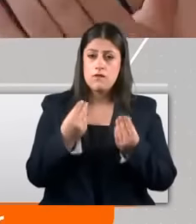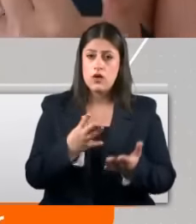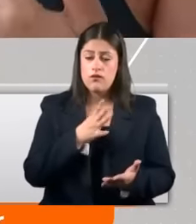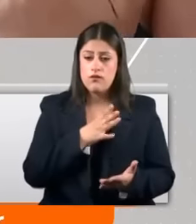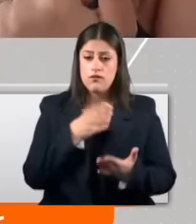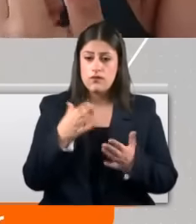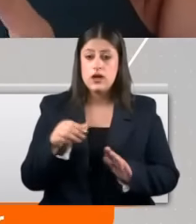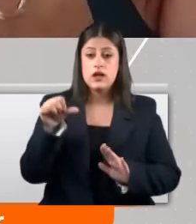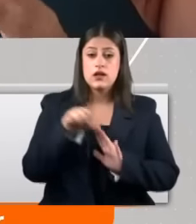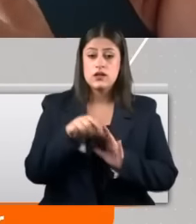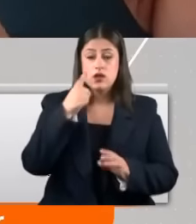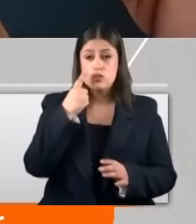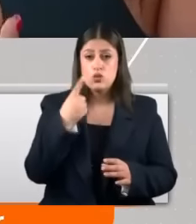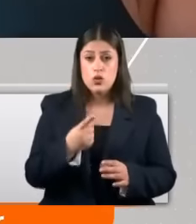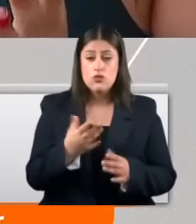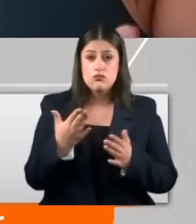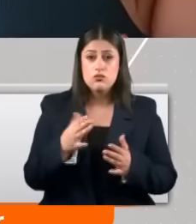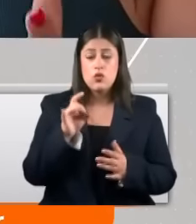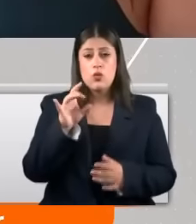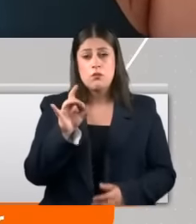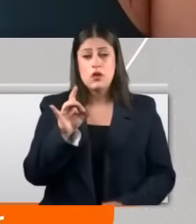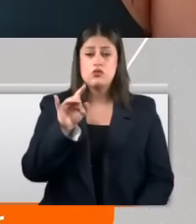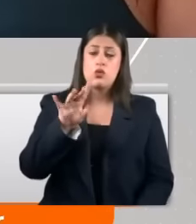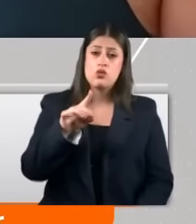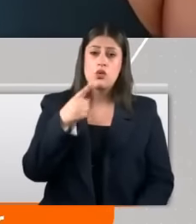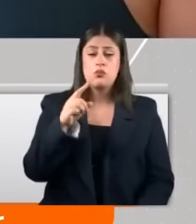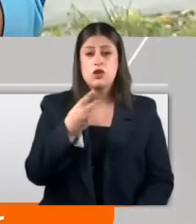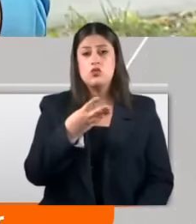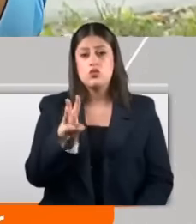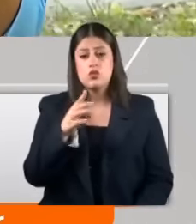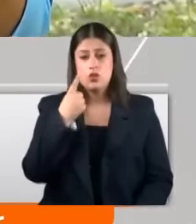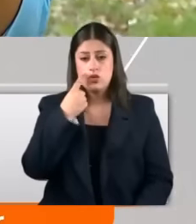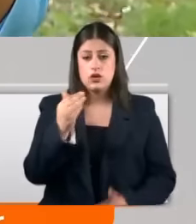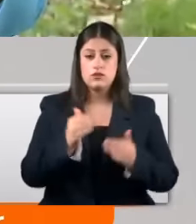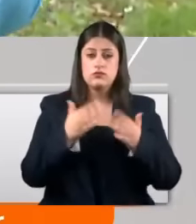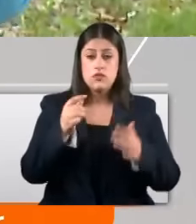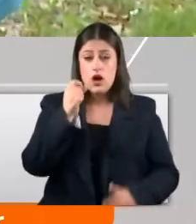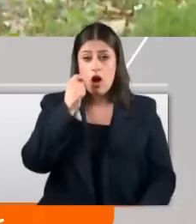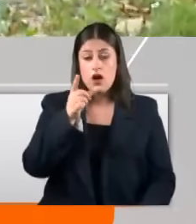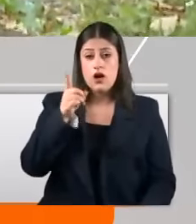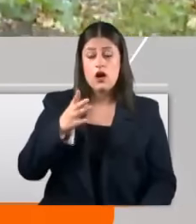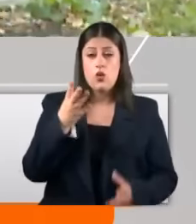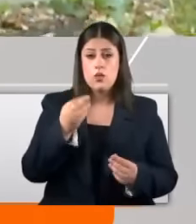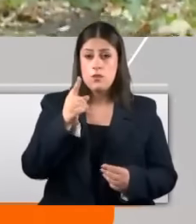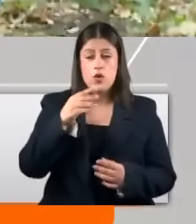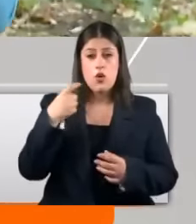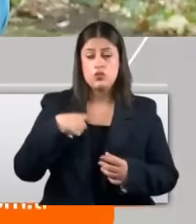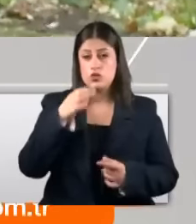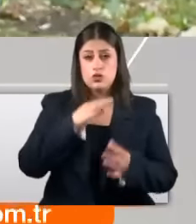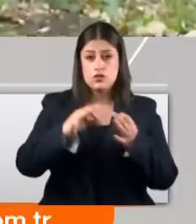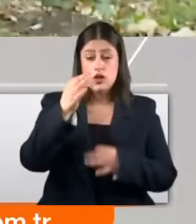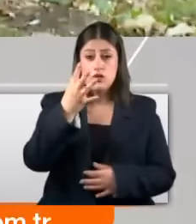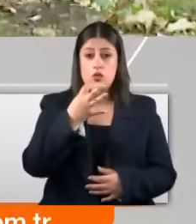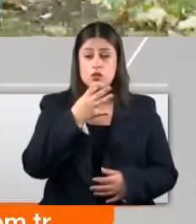Yani indirimli hali bile özel okulların 15-14 bin euro civarında oluyor. Ankara'da bulunan bir özel üniversitenin 4 yıllık